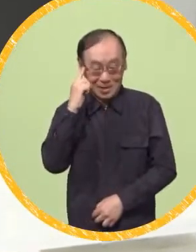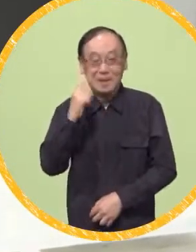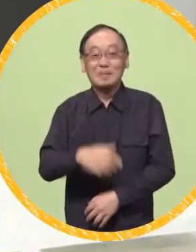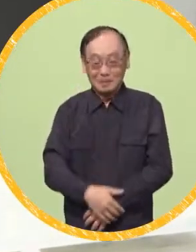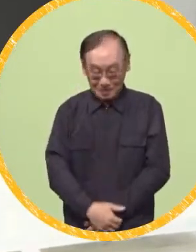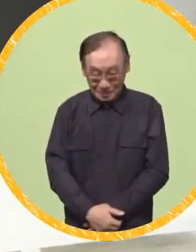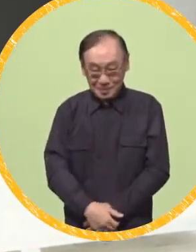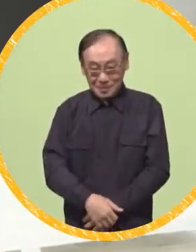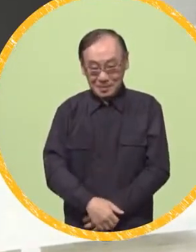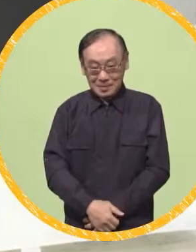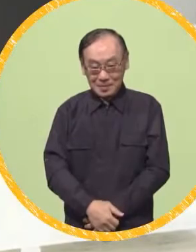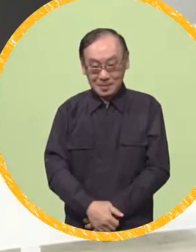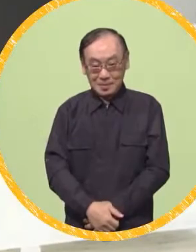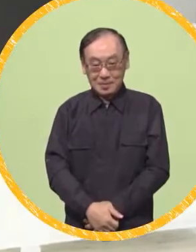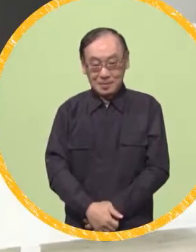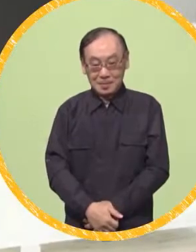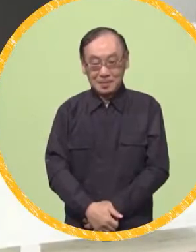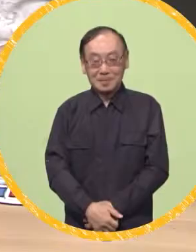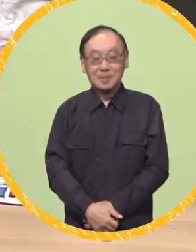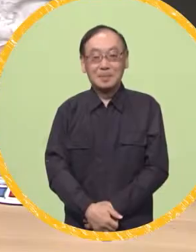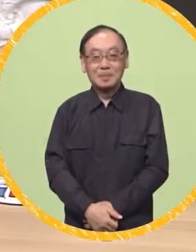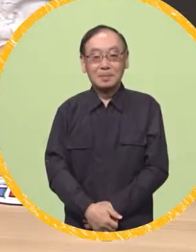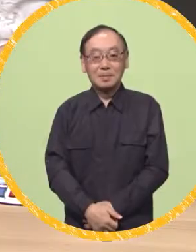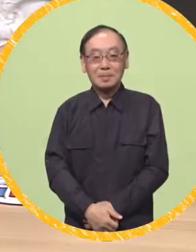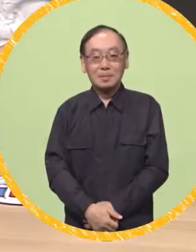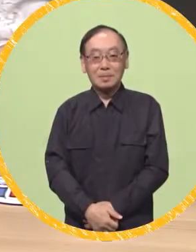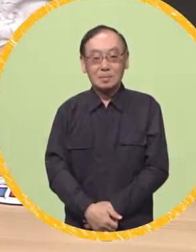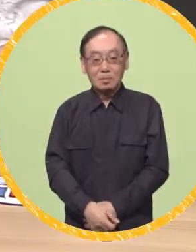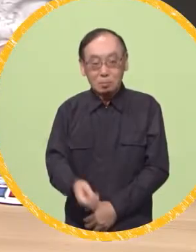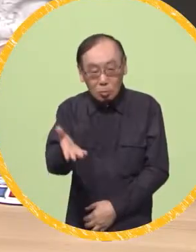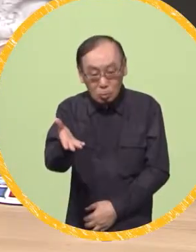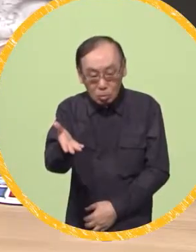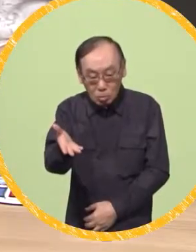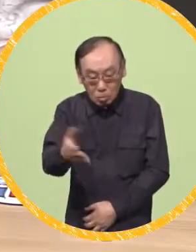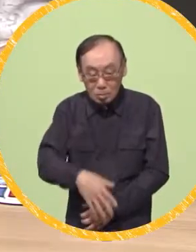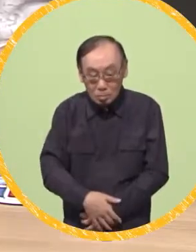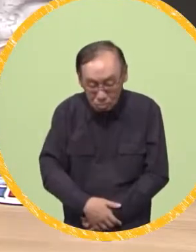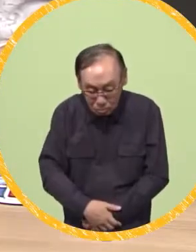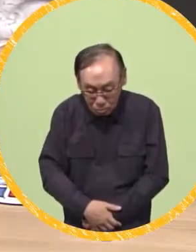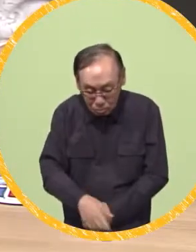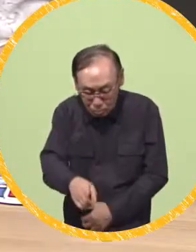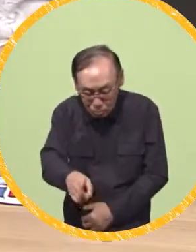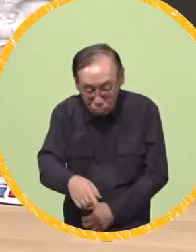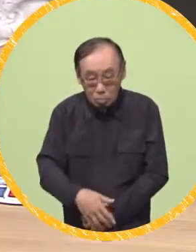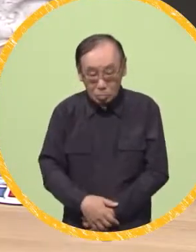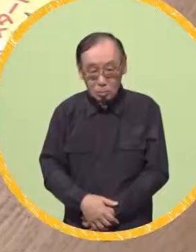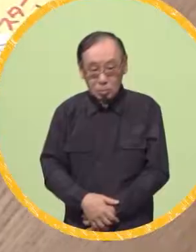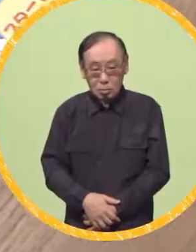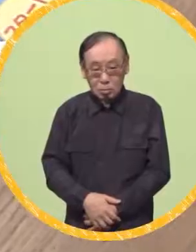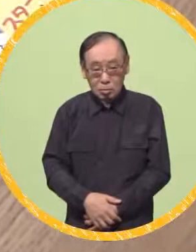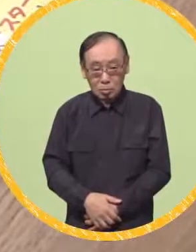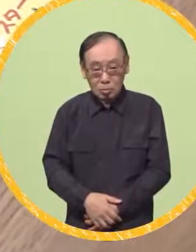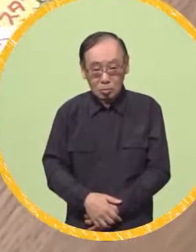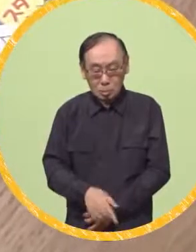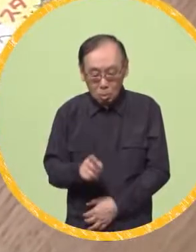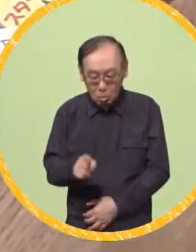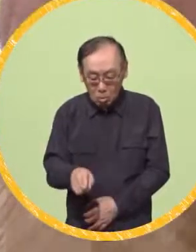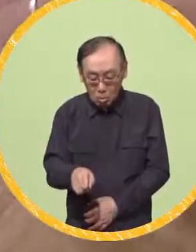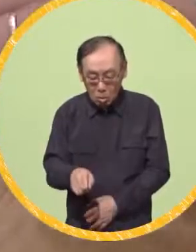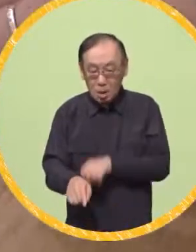運んでいただければ嬉しいですベースが山町た管轄するおちょこ1本シーズです